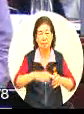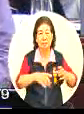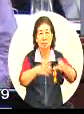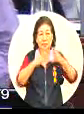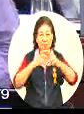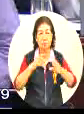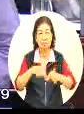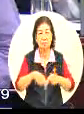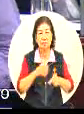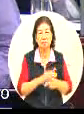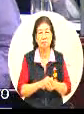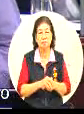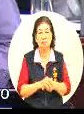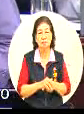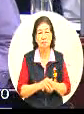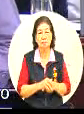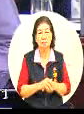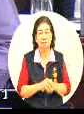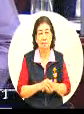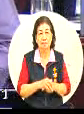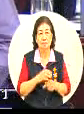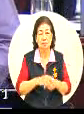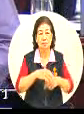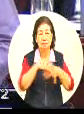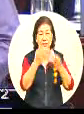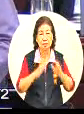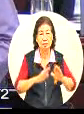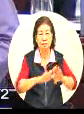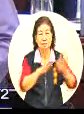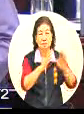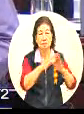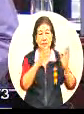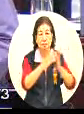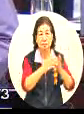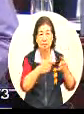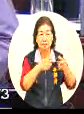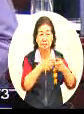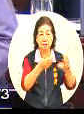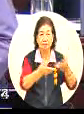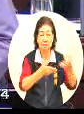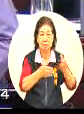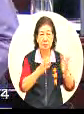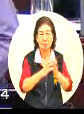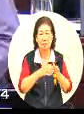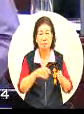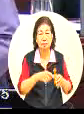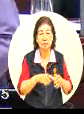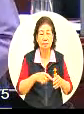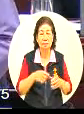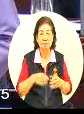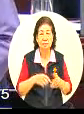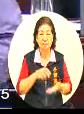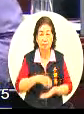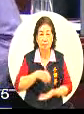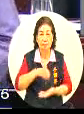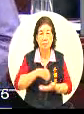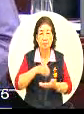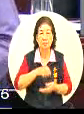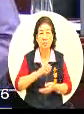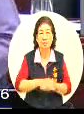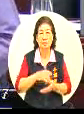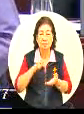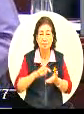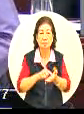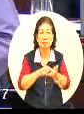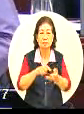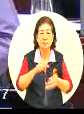当议员，我请那个都发局跟公务局依照陈彦刚提到陈情人的这